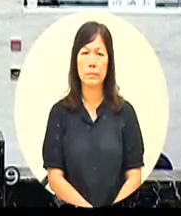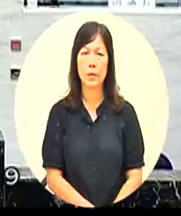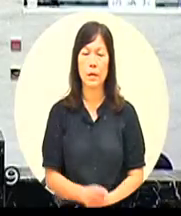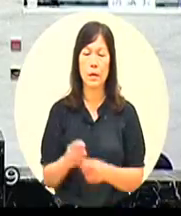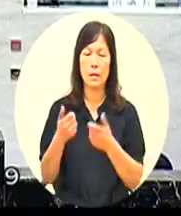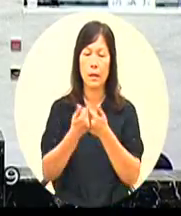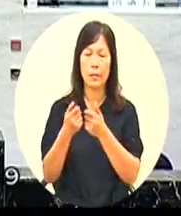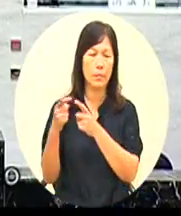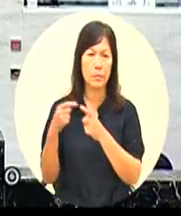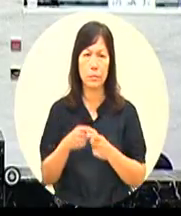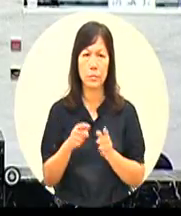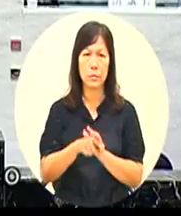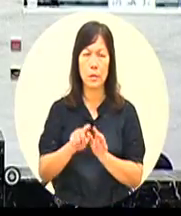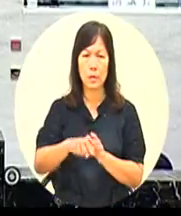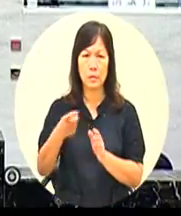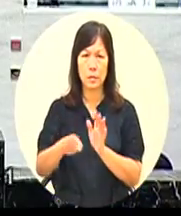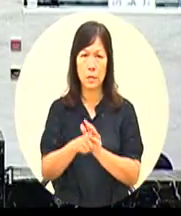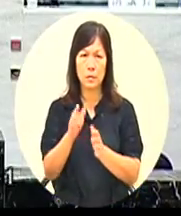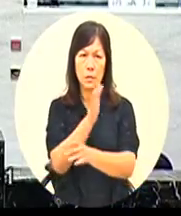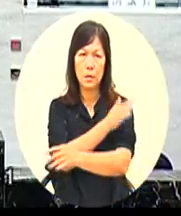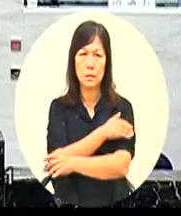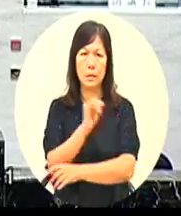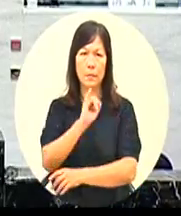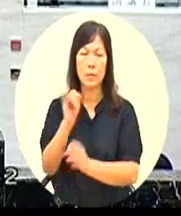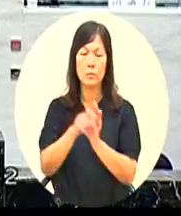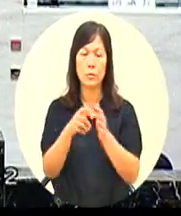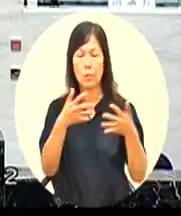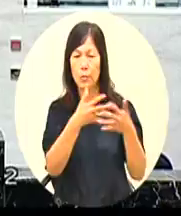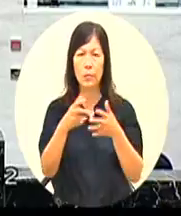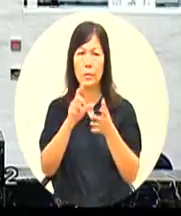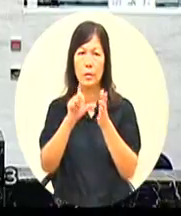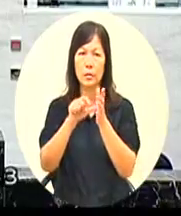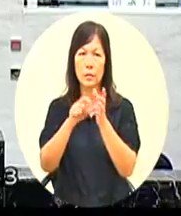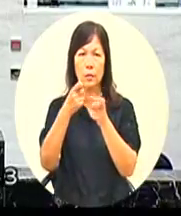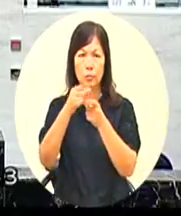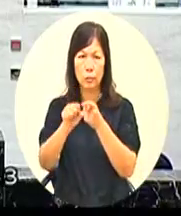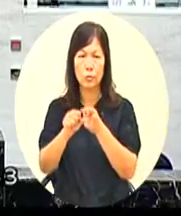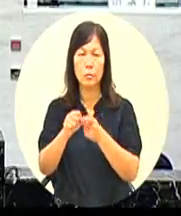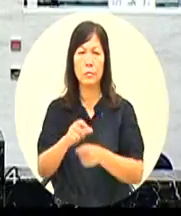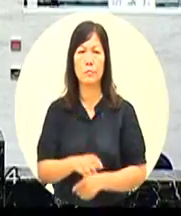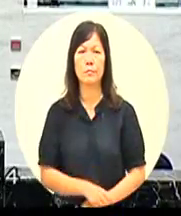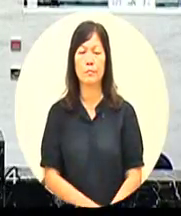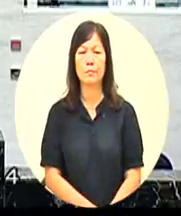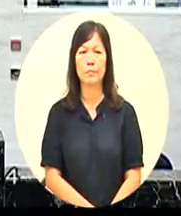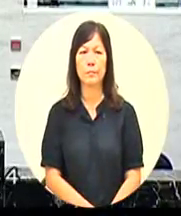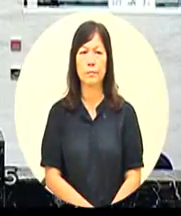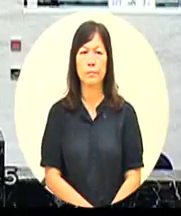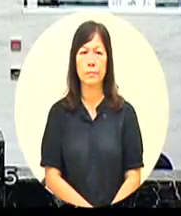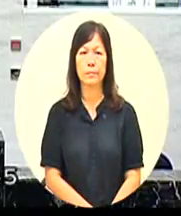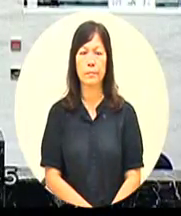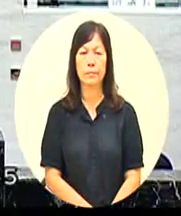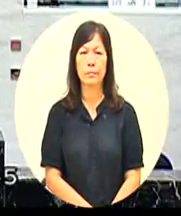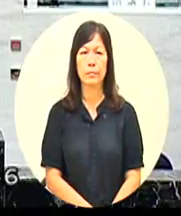继续开会，接着是由陈梅娟议员质询，时间十五分钟，请。